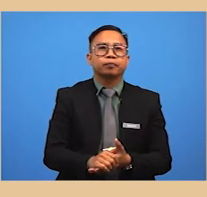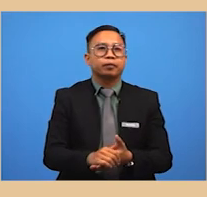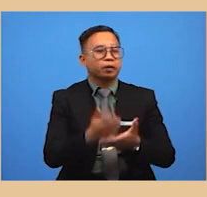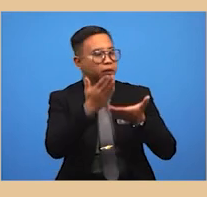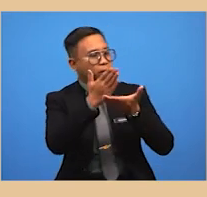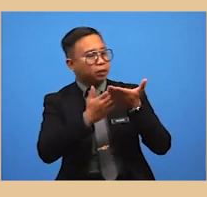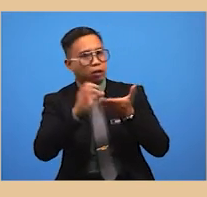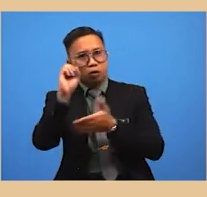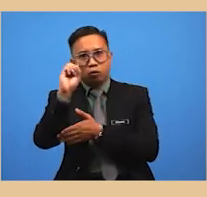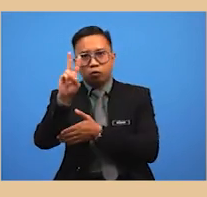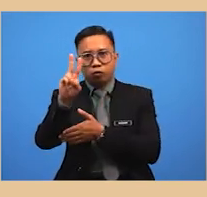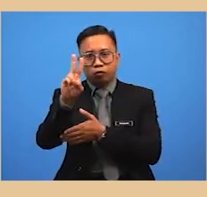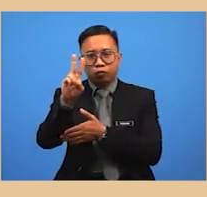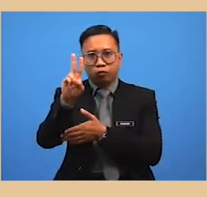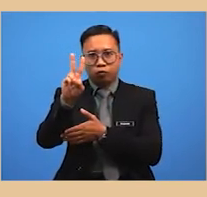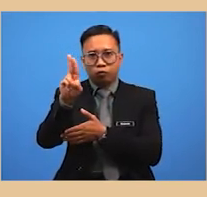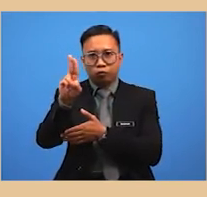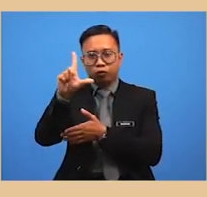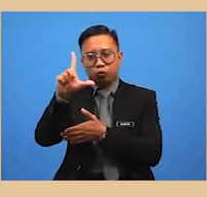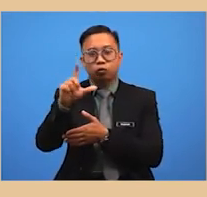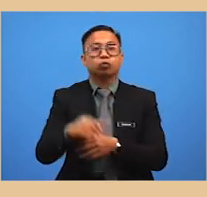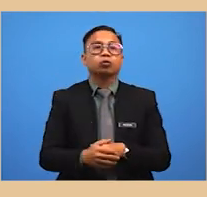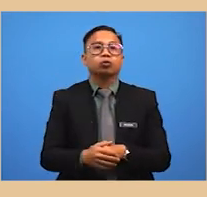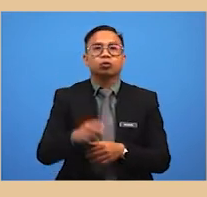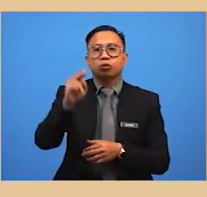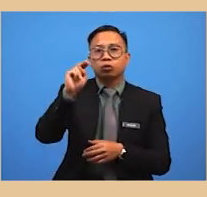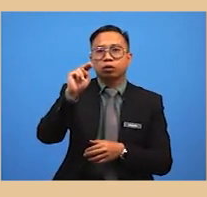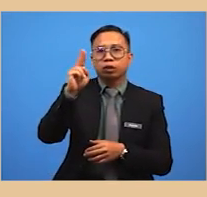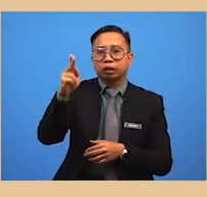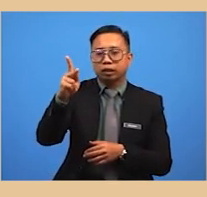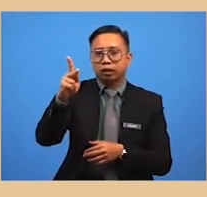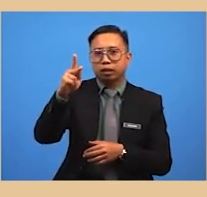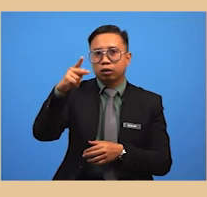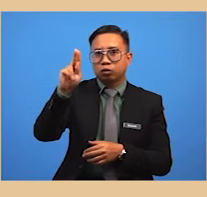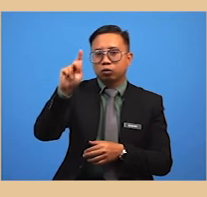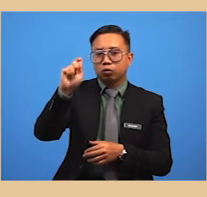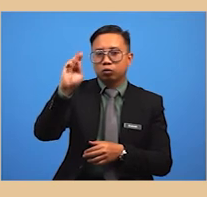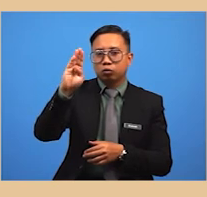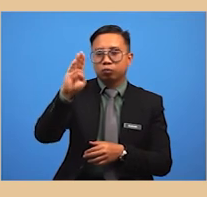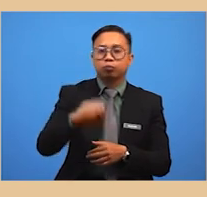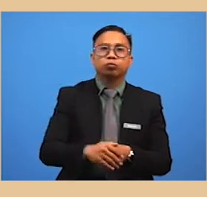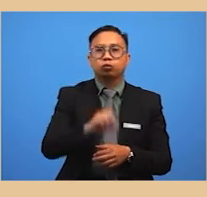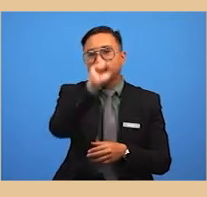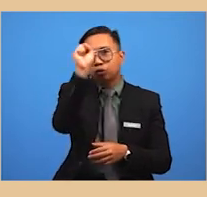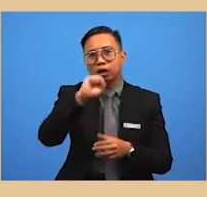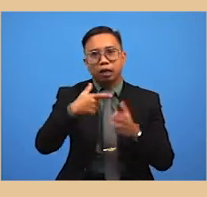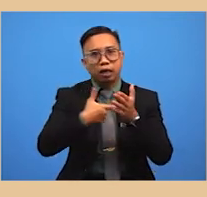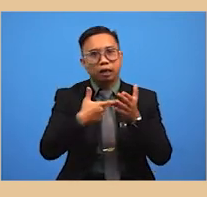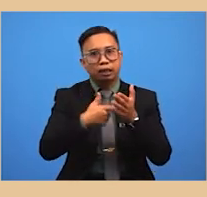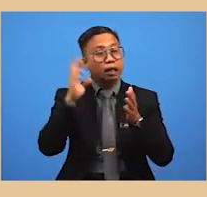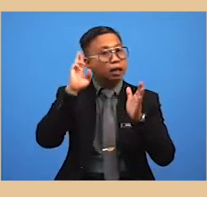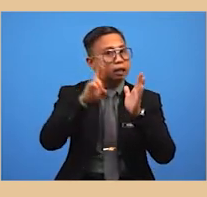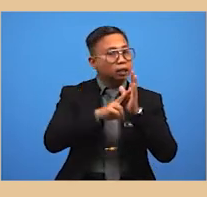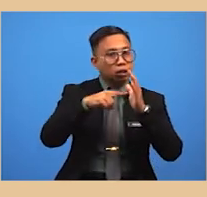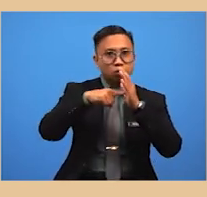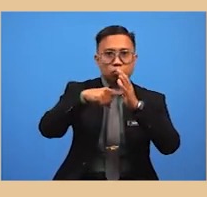di tengah-tengah ovul adalah nukleus kutub. Soalan seterusnya,